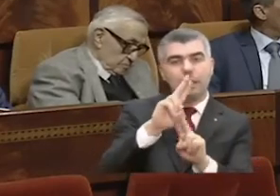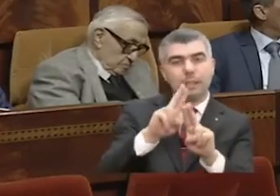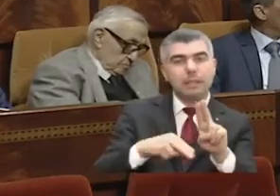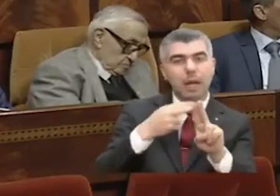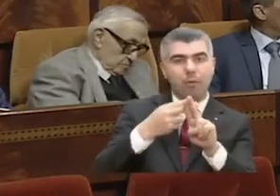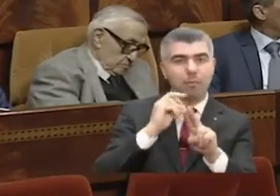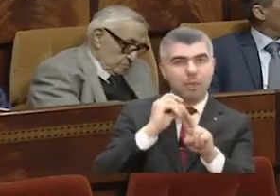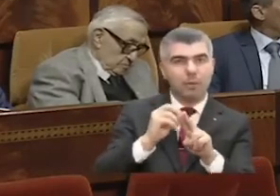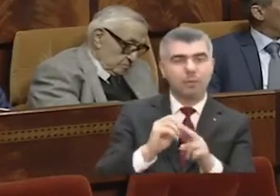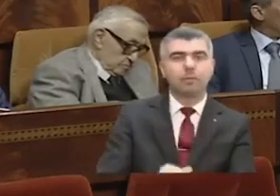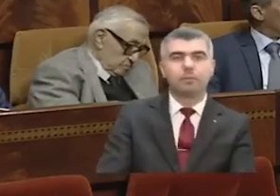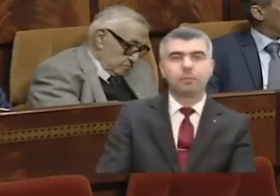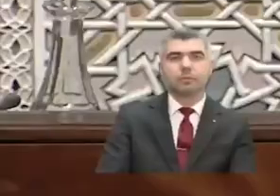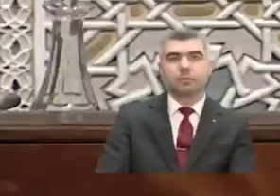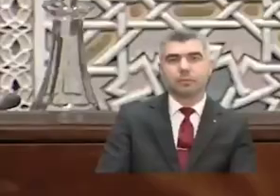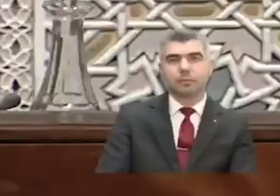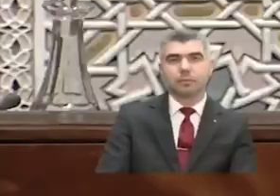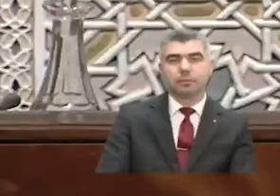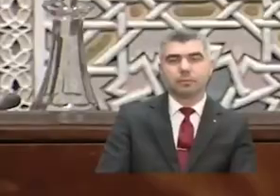باش تجاوبنا. شكرا.